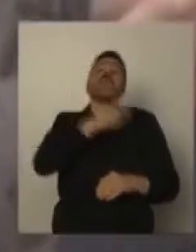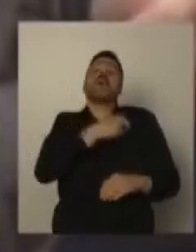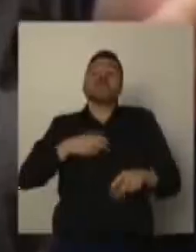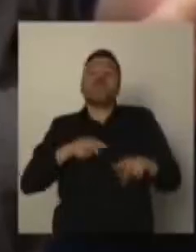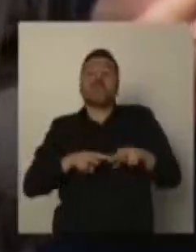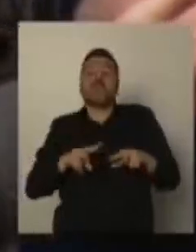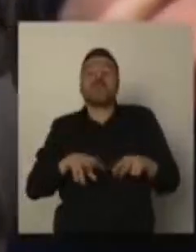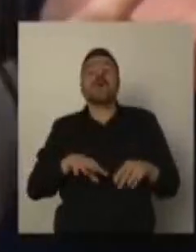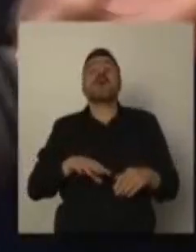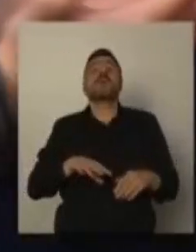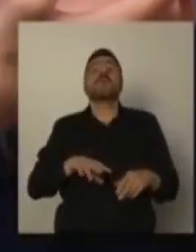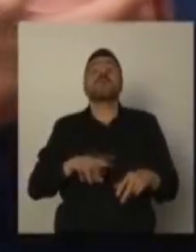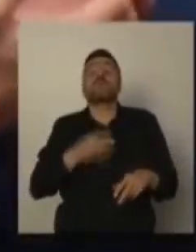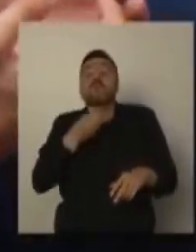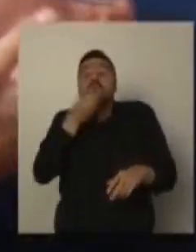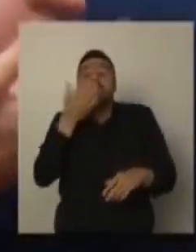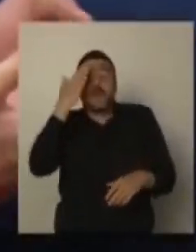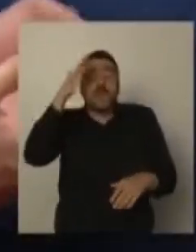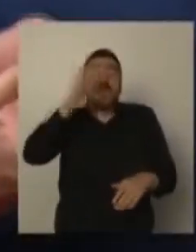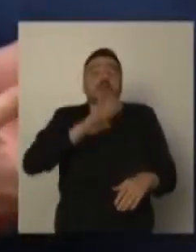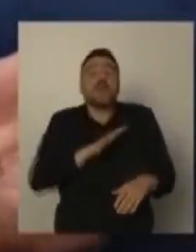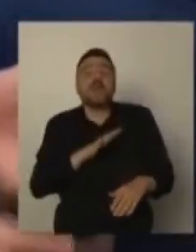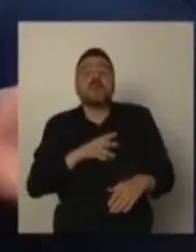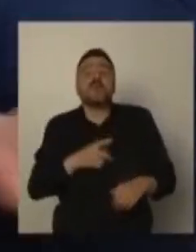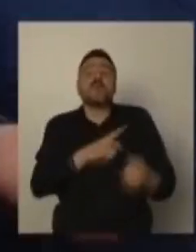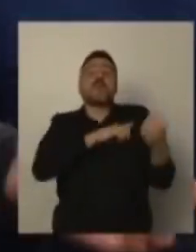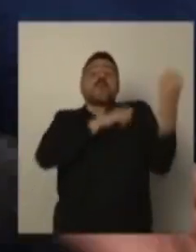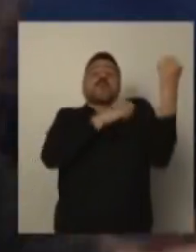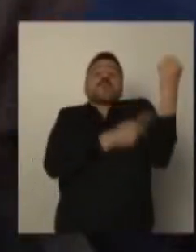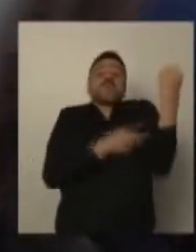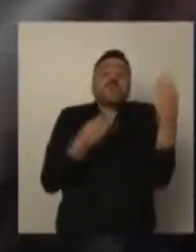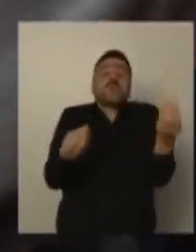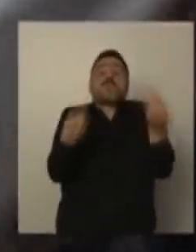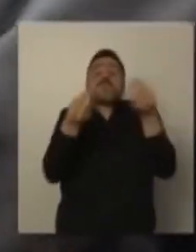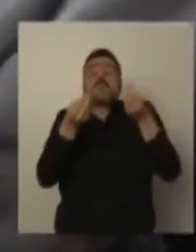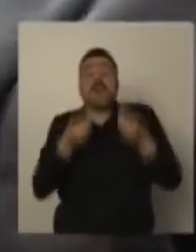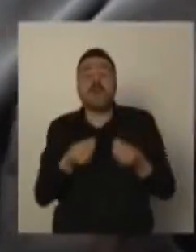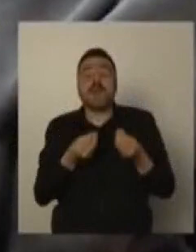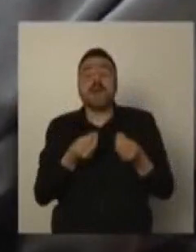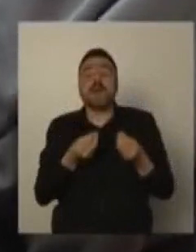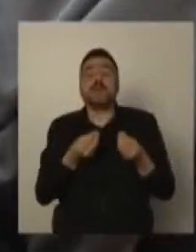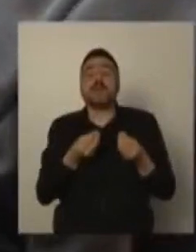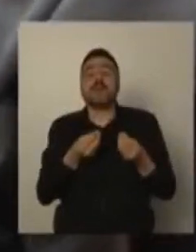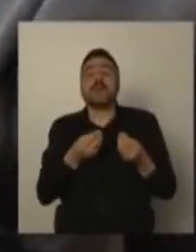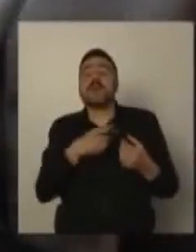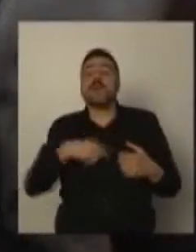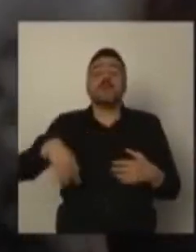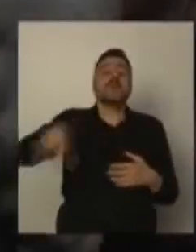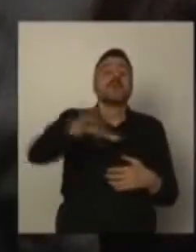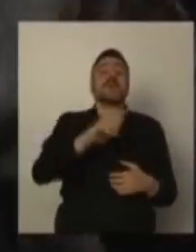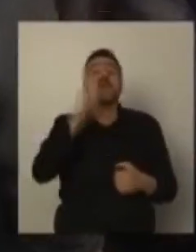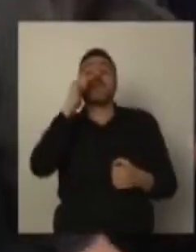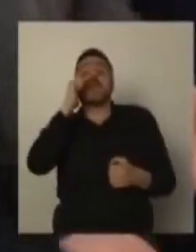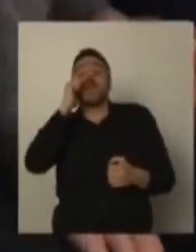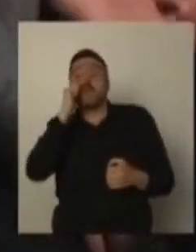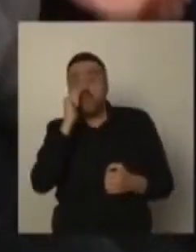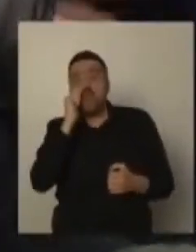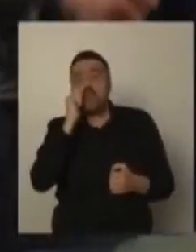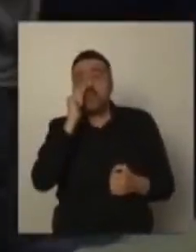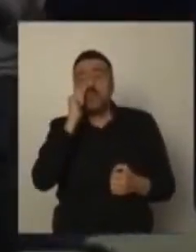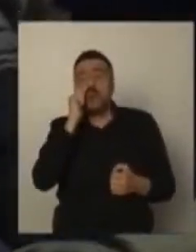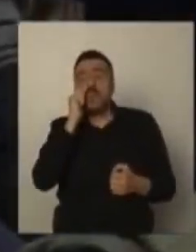bizlere güç ve sebat ver ya Rabbi. Allah'ım, bizleri Müslümanların derdiyle